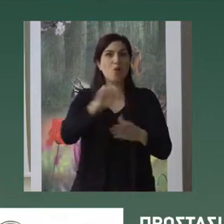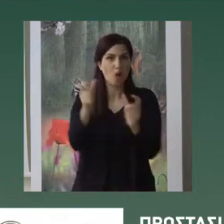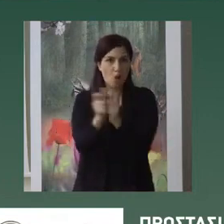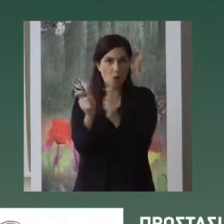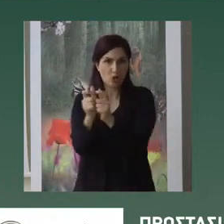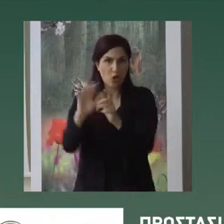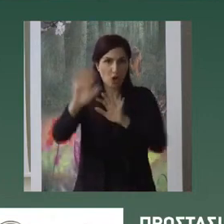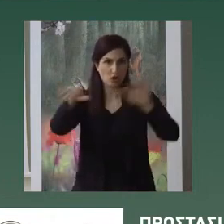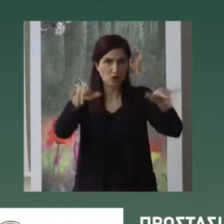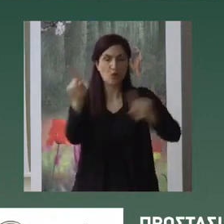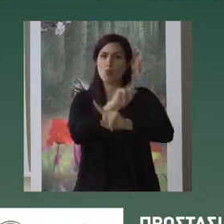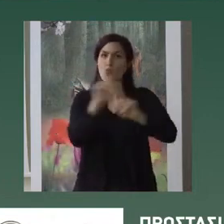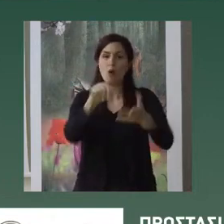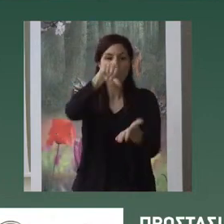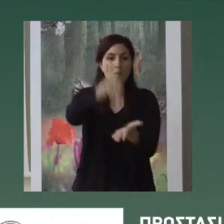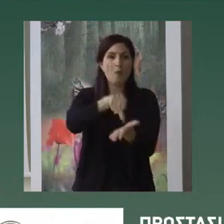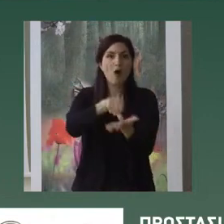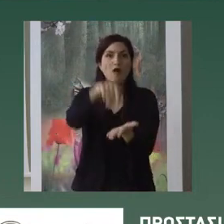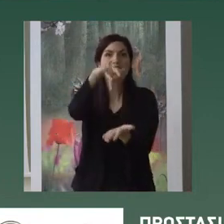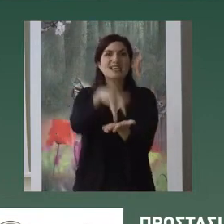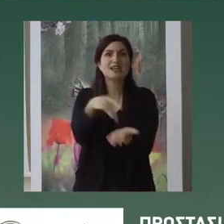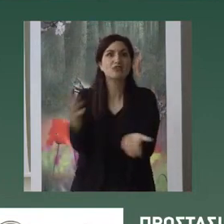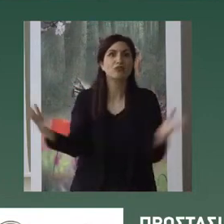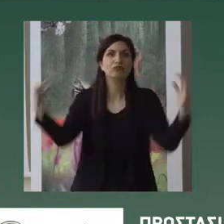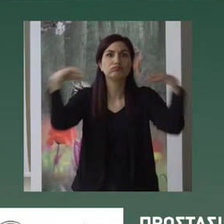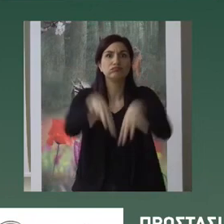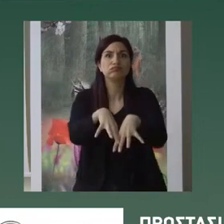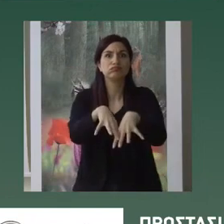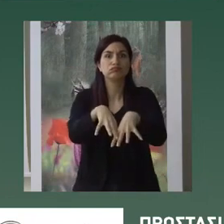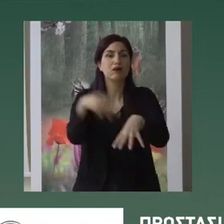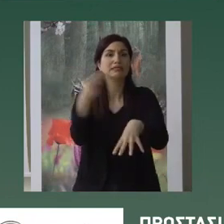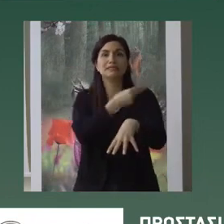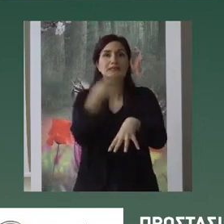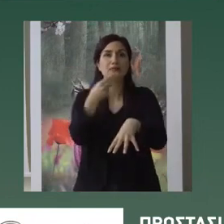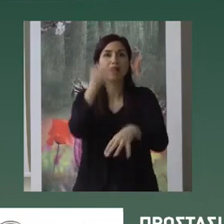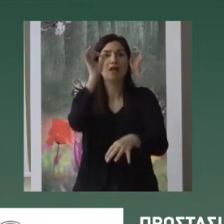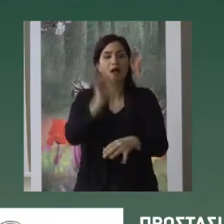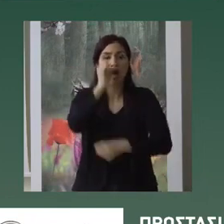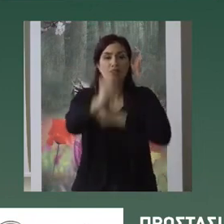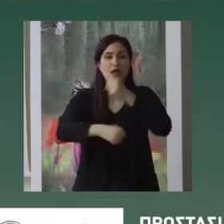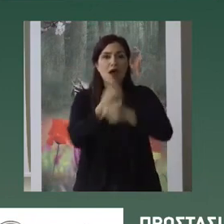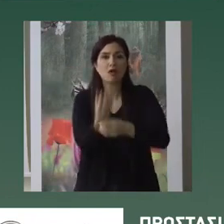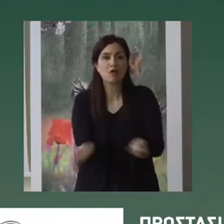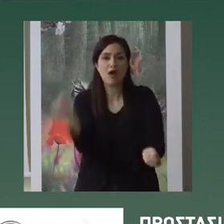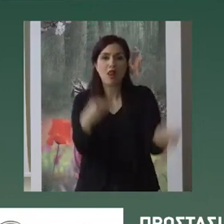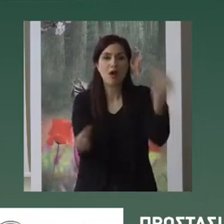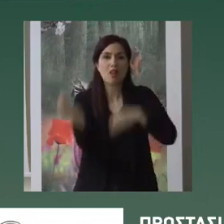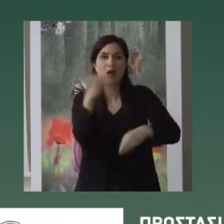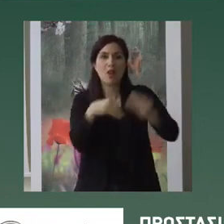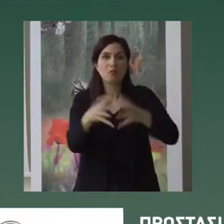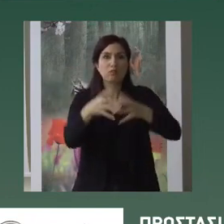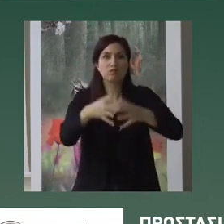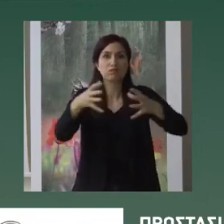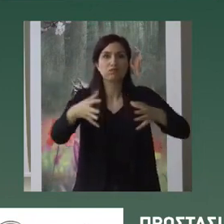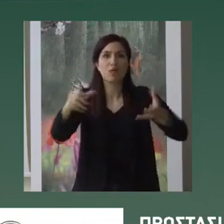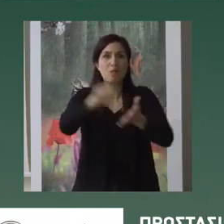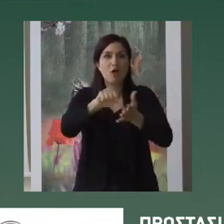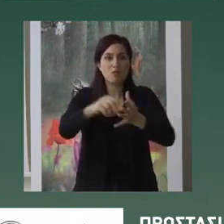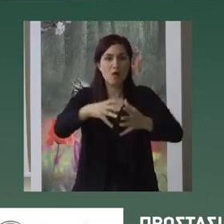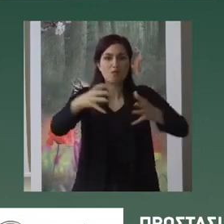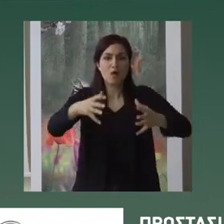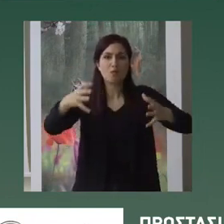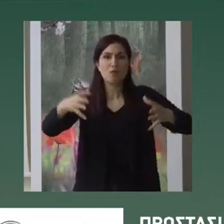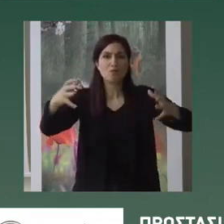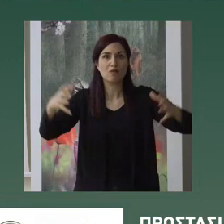ότι κάθε χρόνο θα προστίθεται στο παγκόσμιο αστικό περιβάλλον 11 πόλεις του μεγέθους του Λονδίνου. Αυτό τι